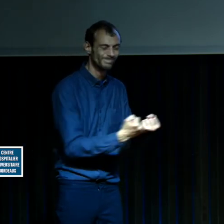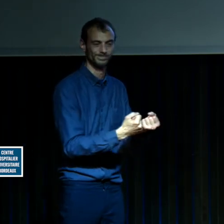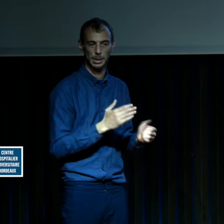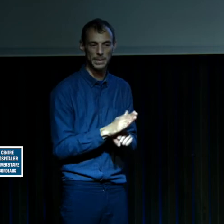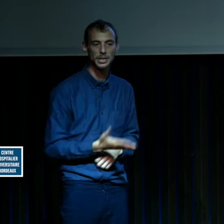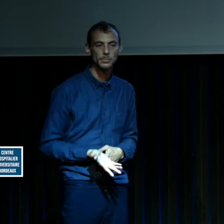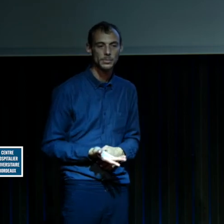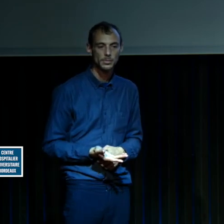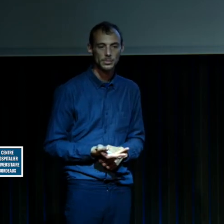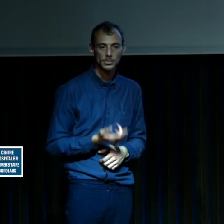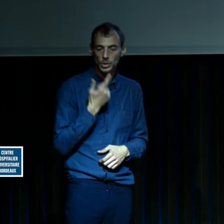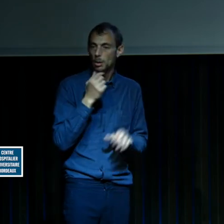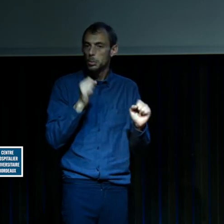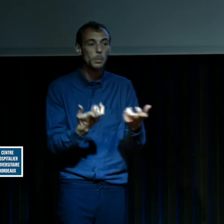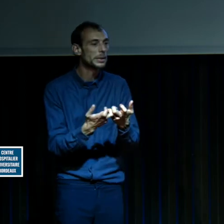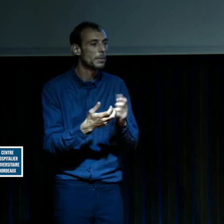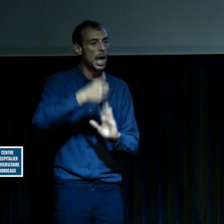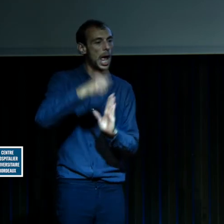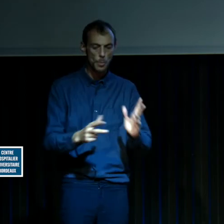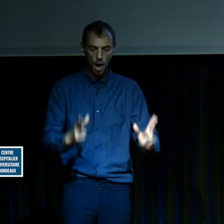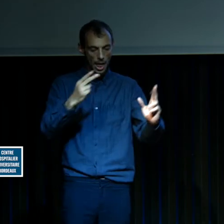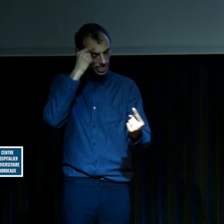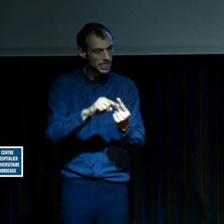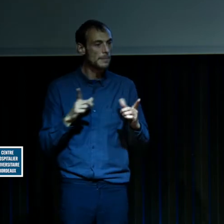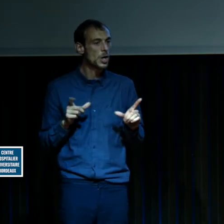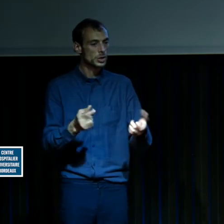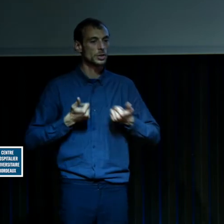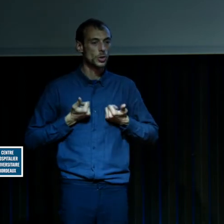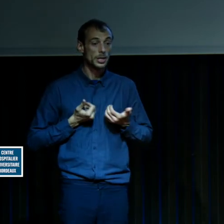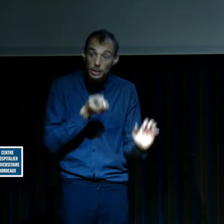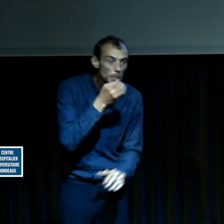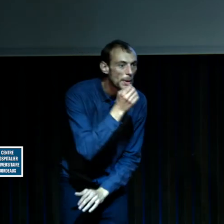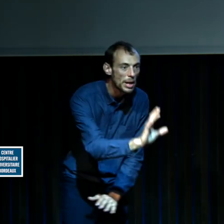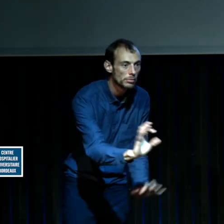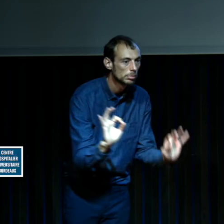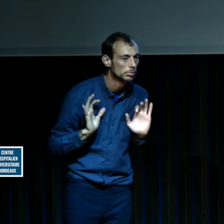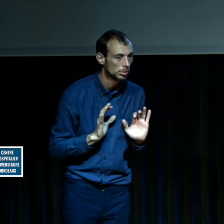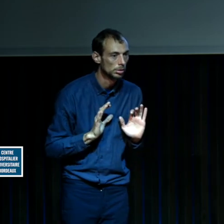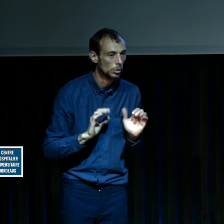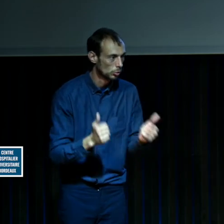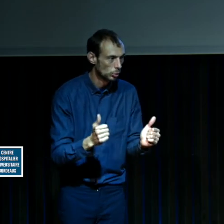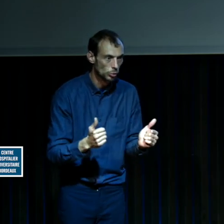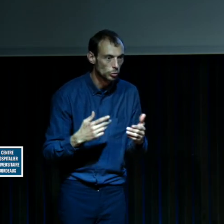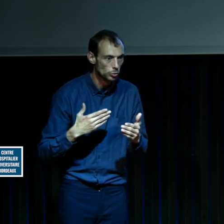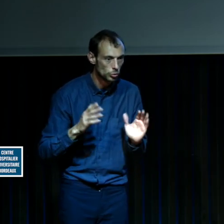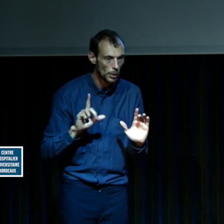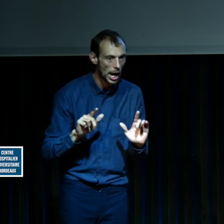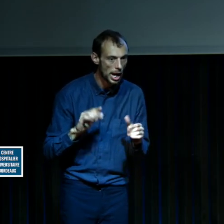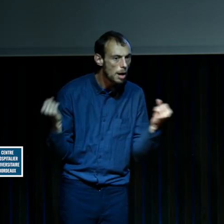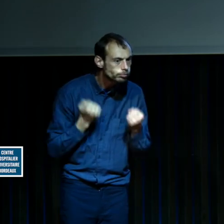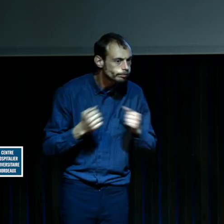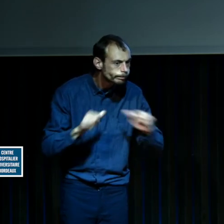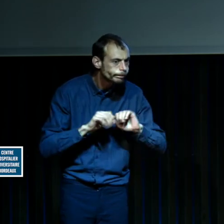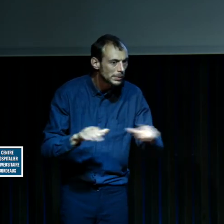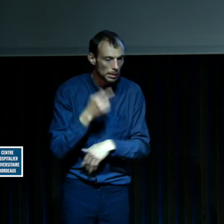mois entier au cancer du sein, et c'est très bien, hein, vraiment, ça, moi je suis ravie que ça se fasse. Mais pour nous, on a une